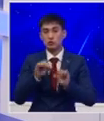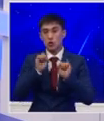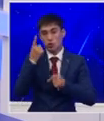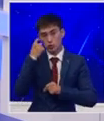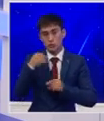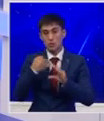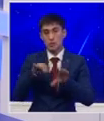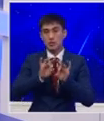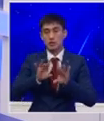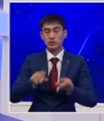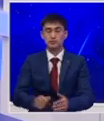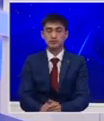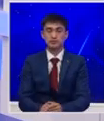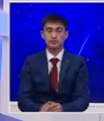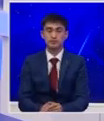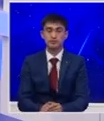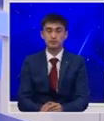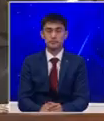возможностями, узнаем из материалов сюжета.